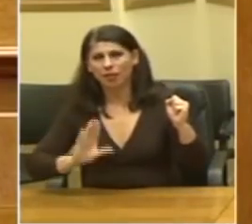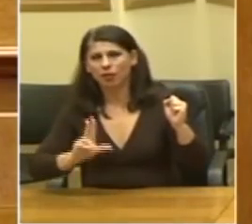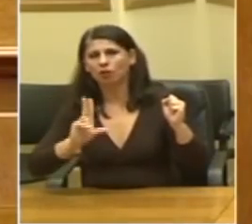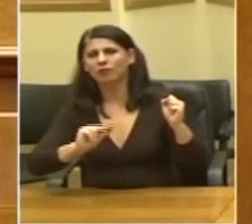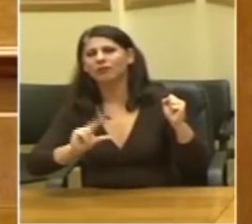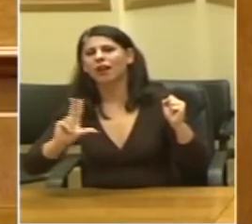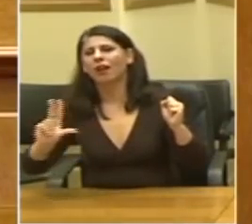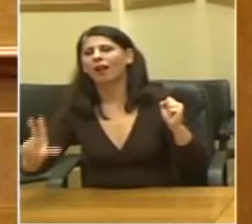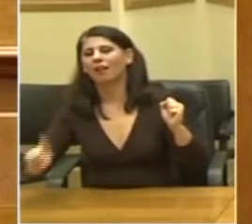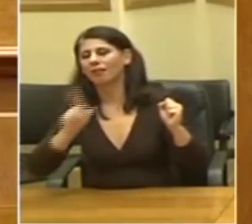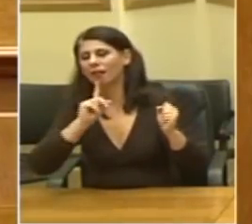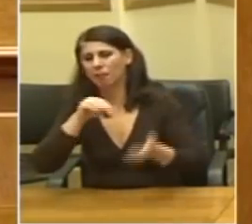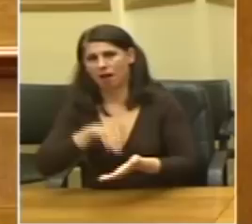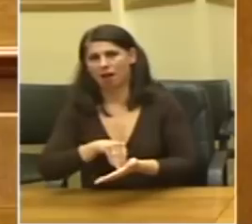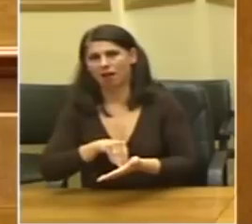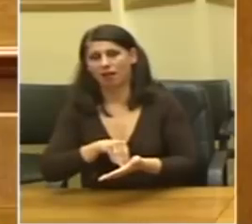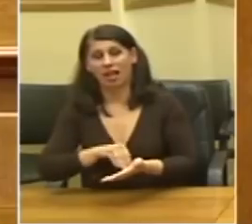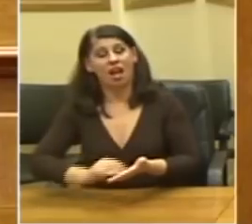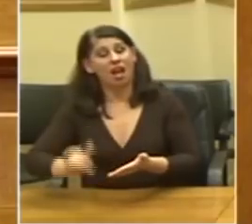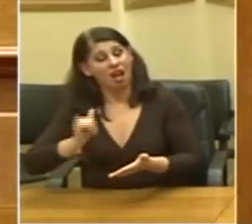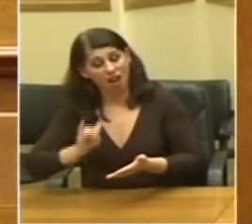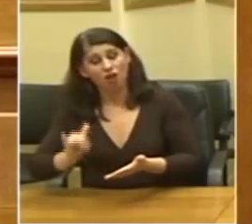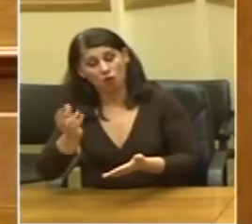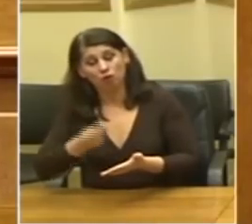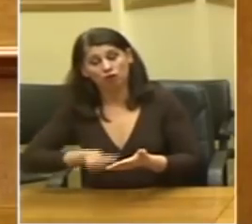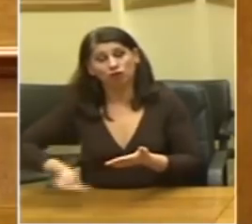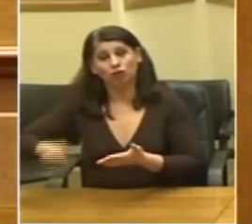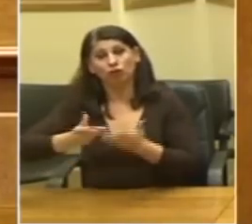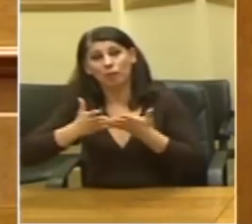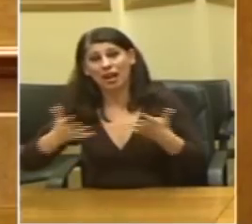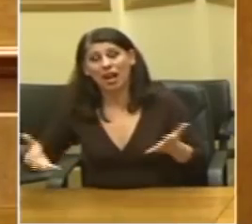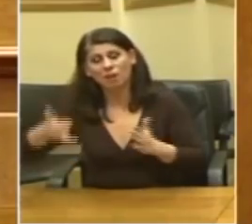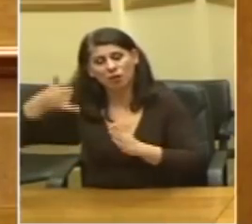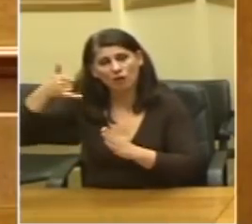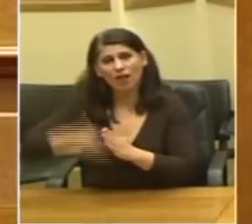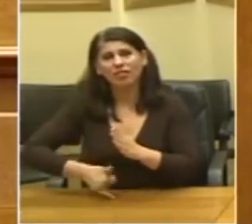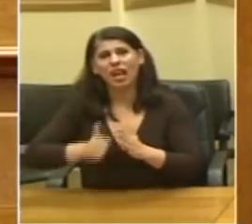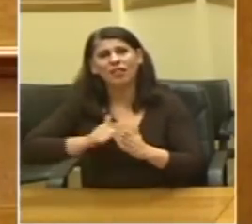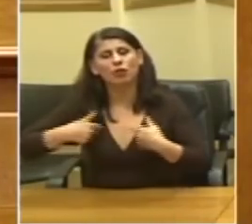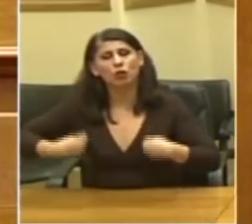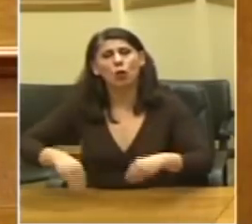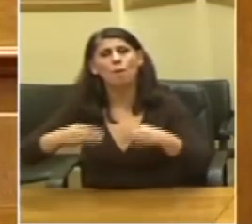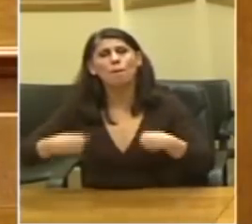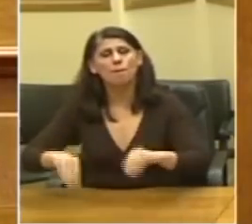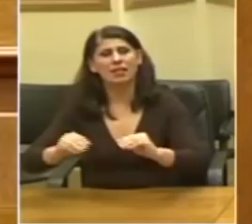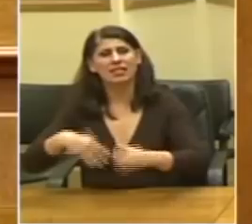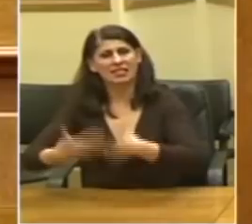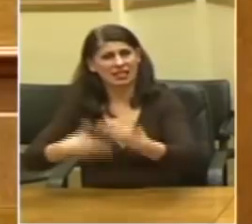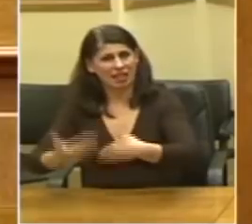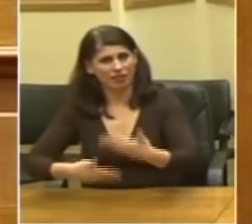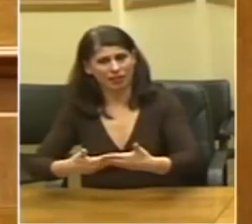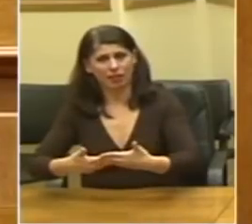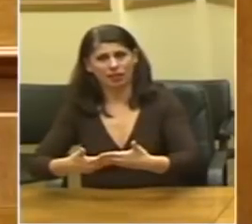ίδια παντελάκι μου, τα ίδια παντελή μου, ακόμα πιο μεγάλη, ακόμα πιο βαθιά ιδιωτικοποίηση της διαδικασίας